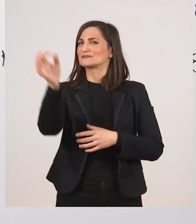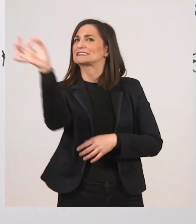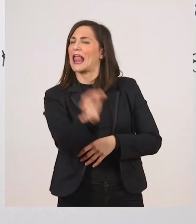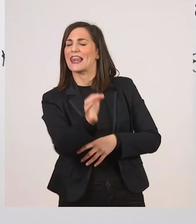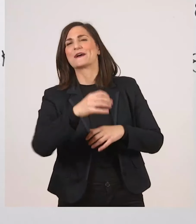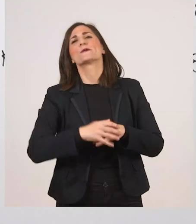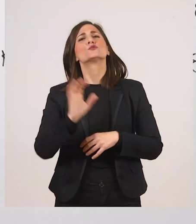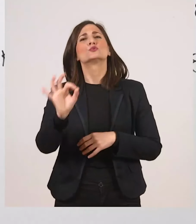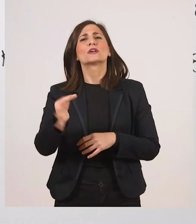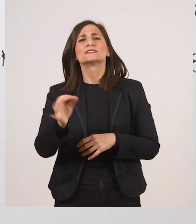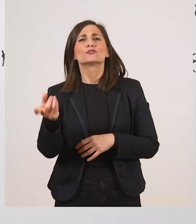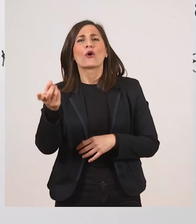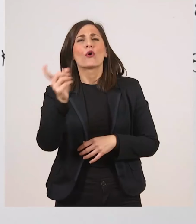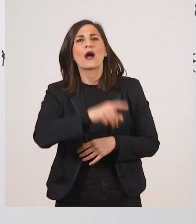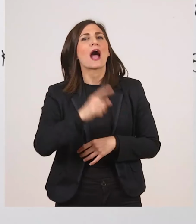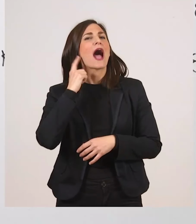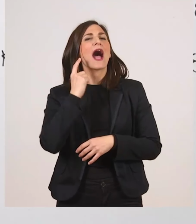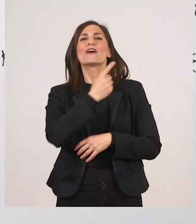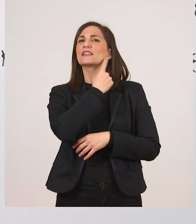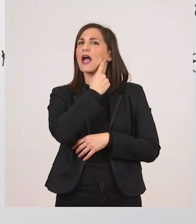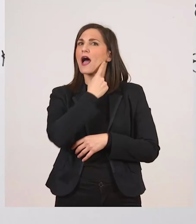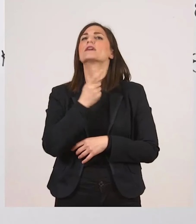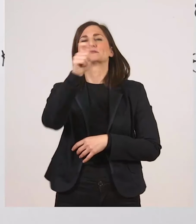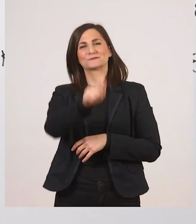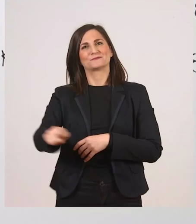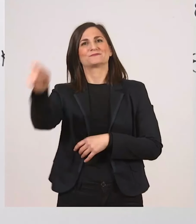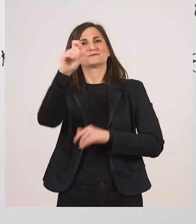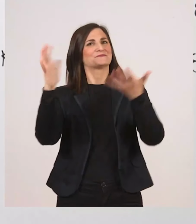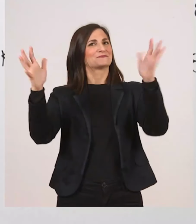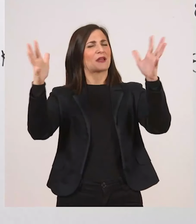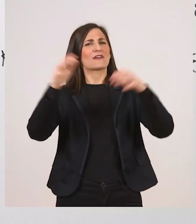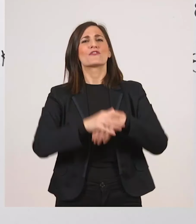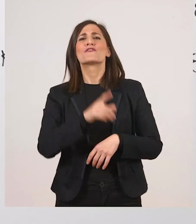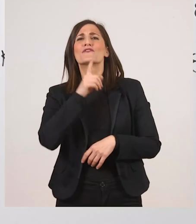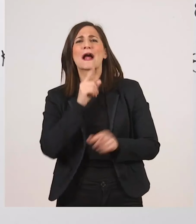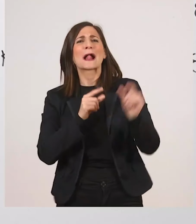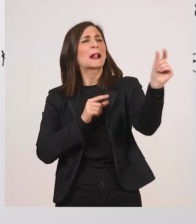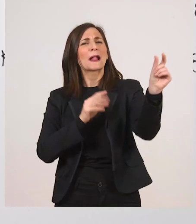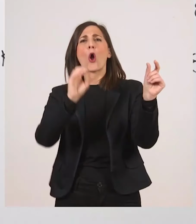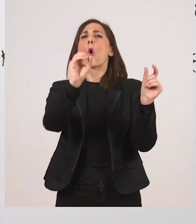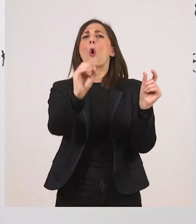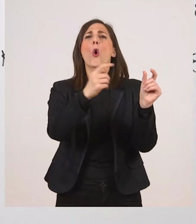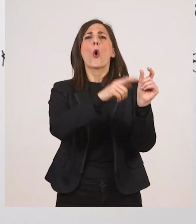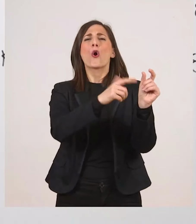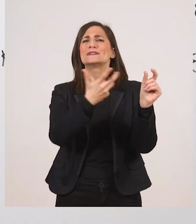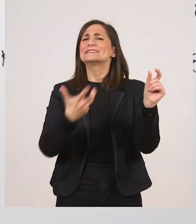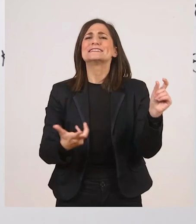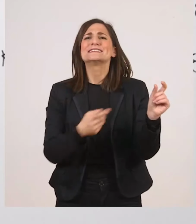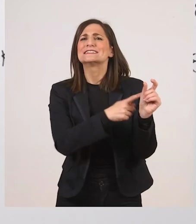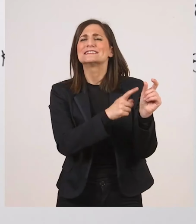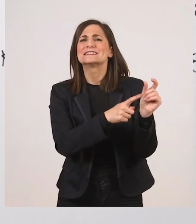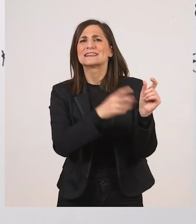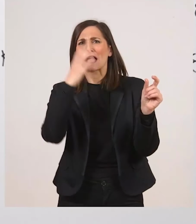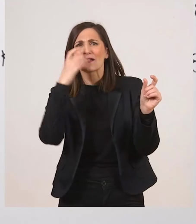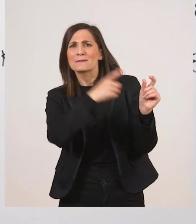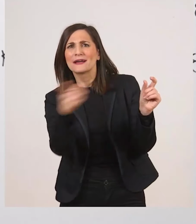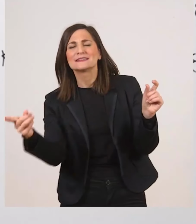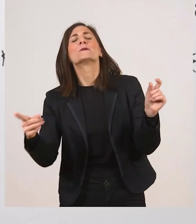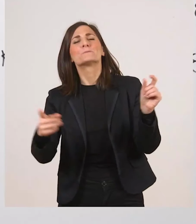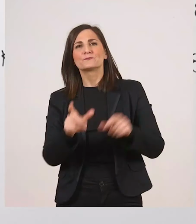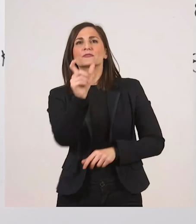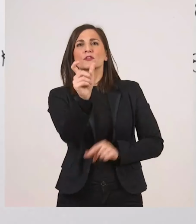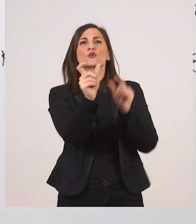Άλλο. Αυτιά. Μπράβο σας. Αυτή εδώ η λεξούλα τι είναι? Θυμάστε?